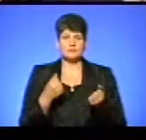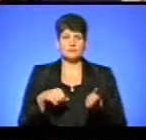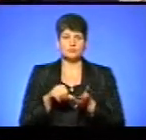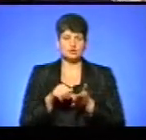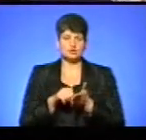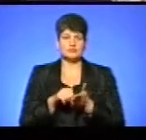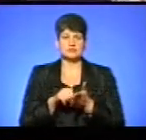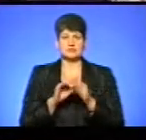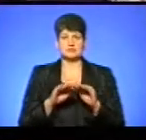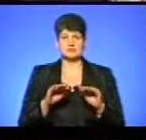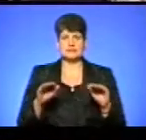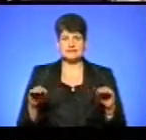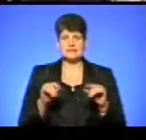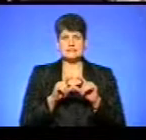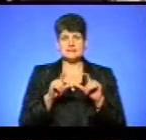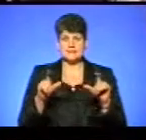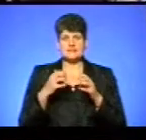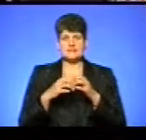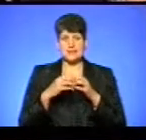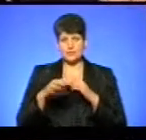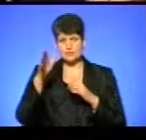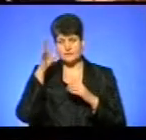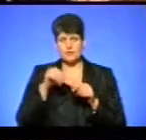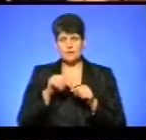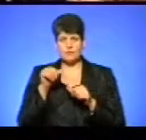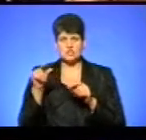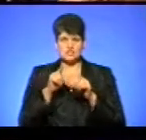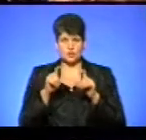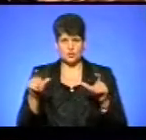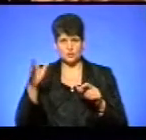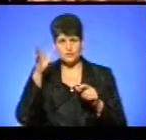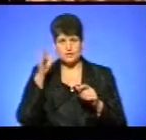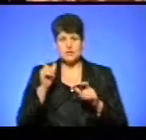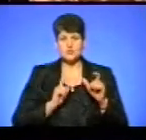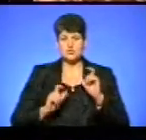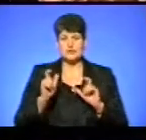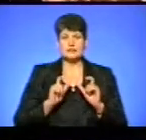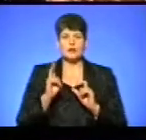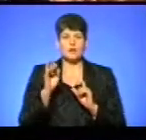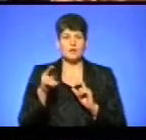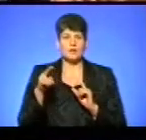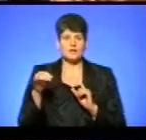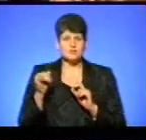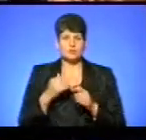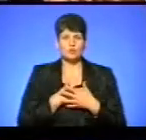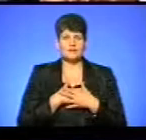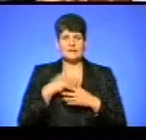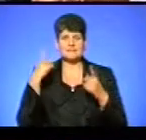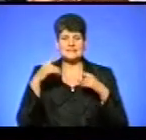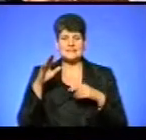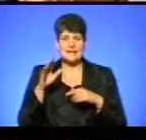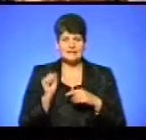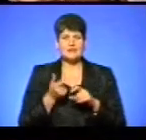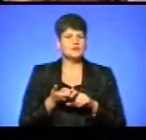учні закладів загальної середньої освіти, позашкільної освіти, студенти коледжів, любителі мистецтва. І